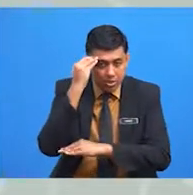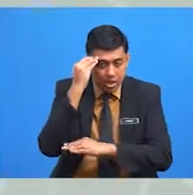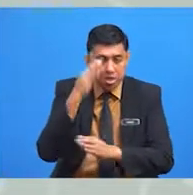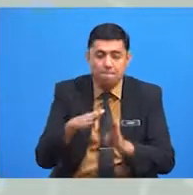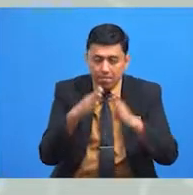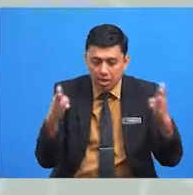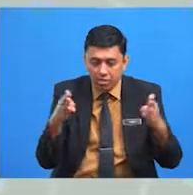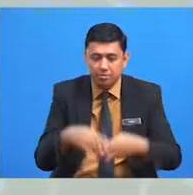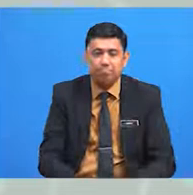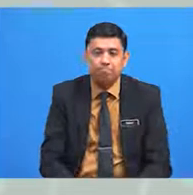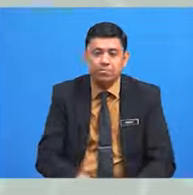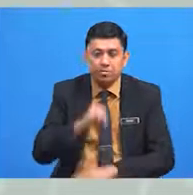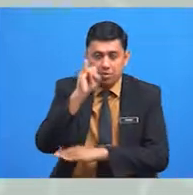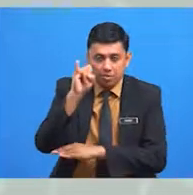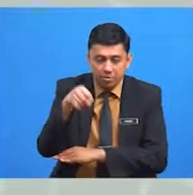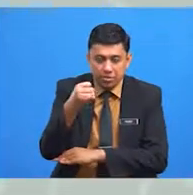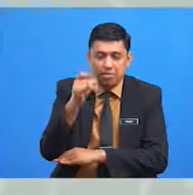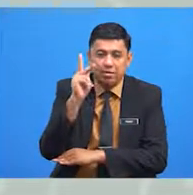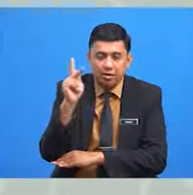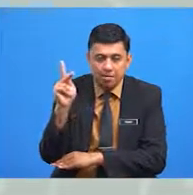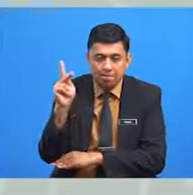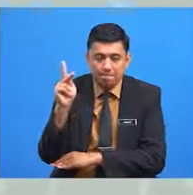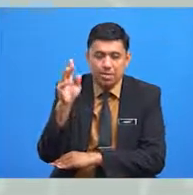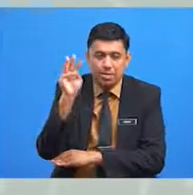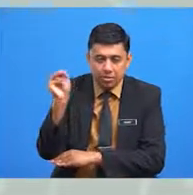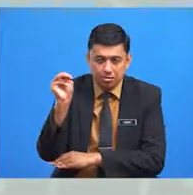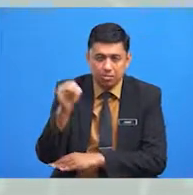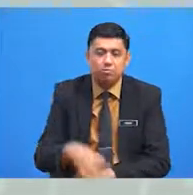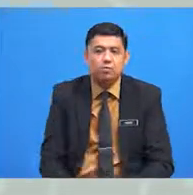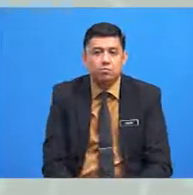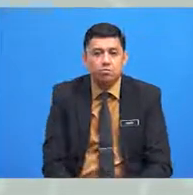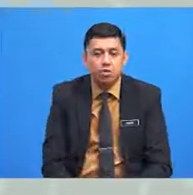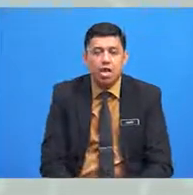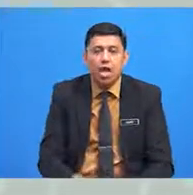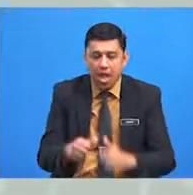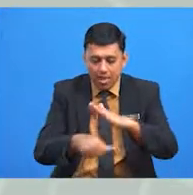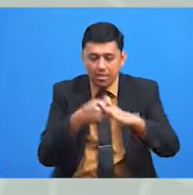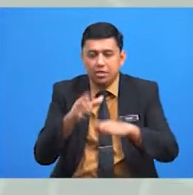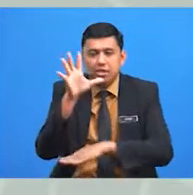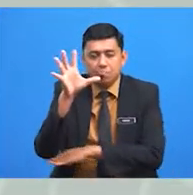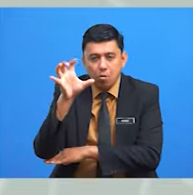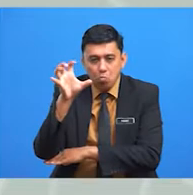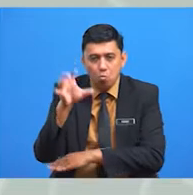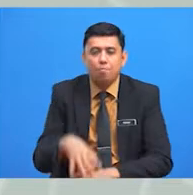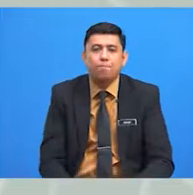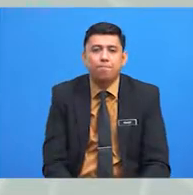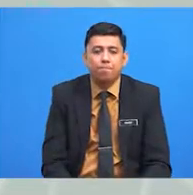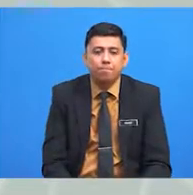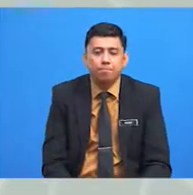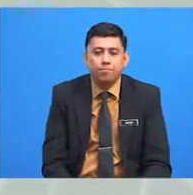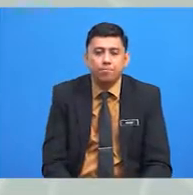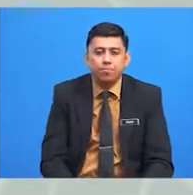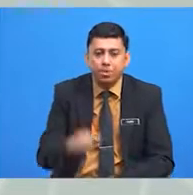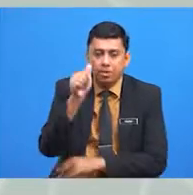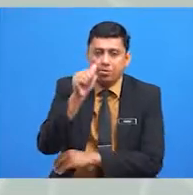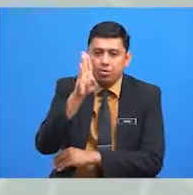Bahasa, Jabatan Karang Mengarang, PASPAM dan Asas 50. Abdullah bin Abdul Kadir